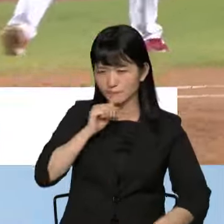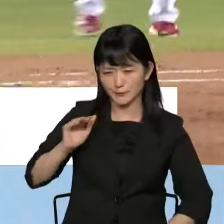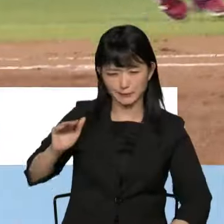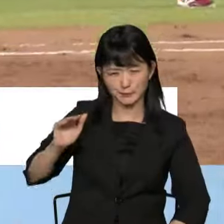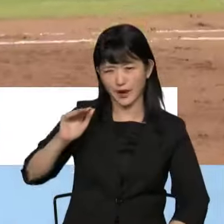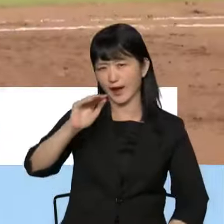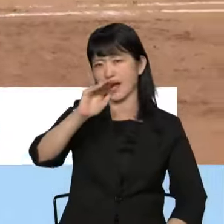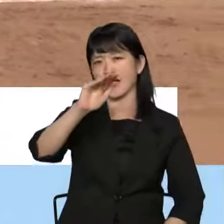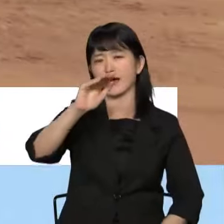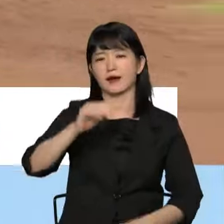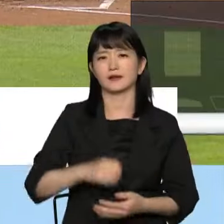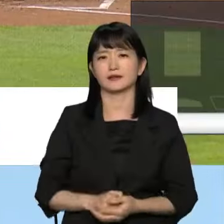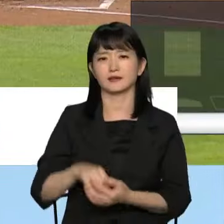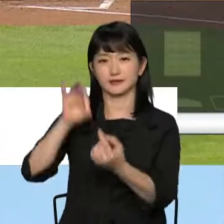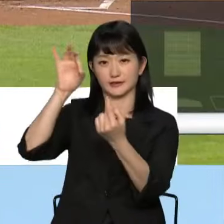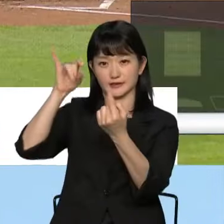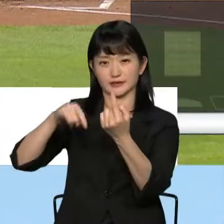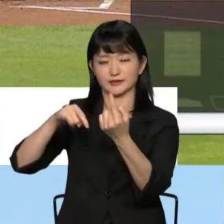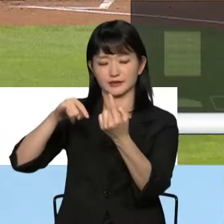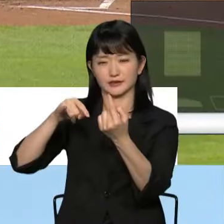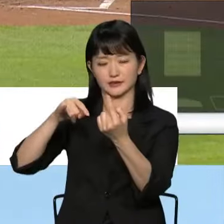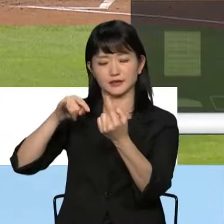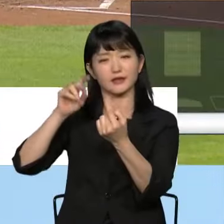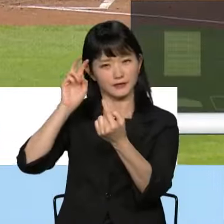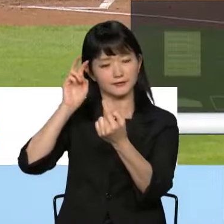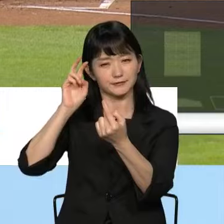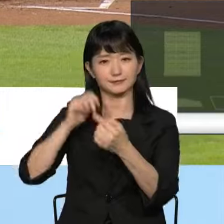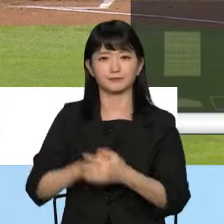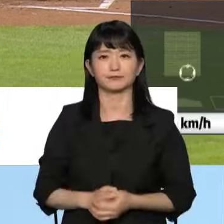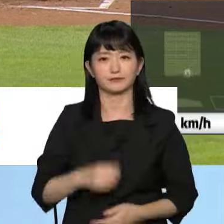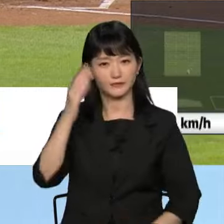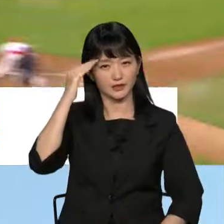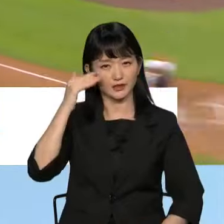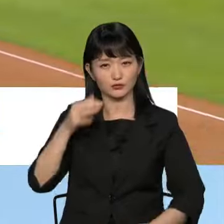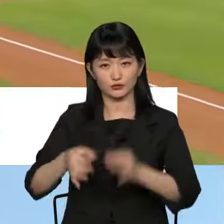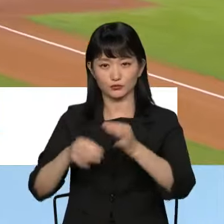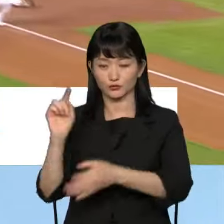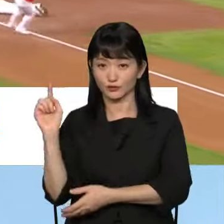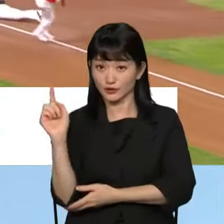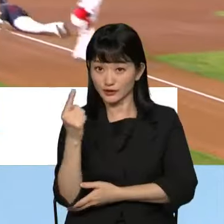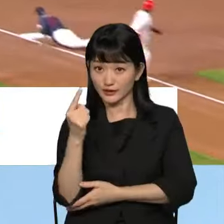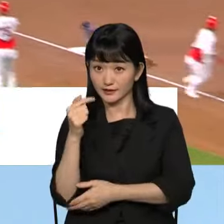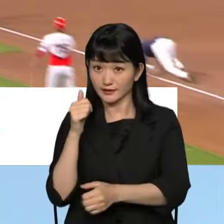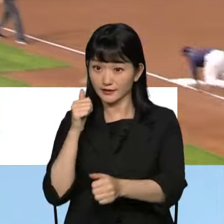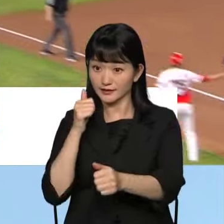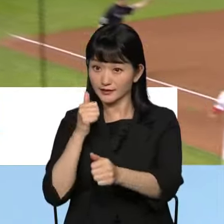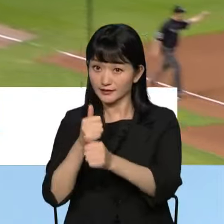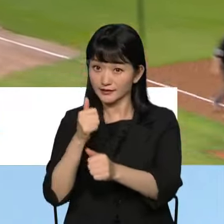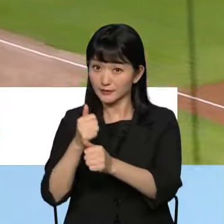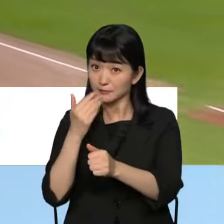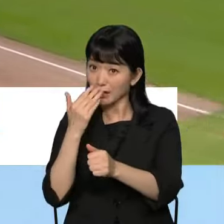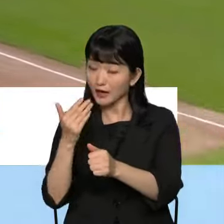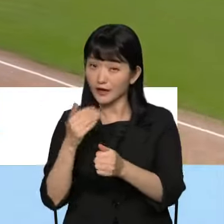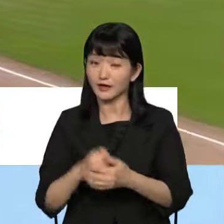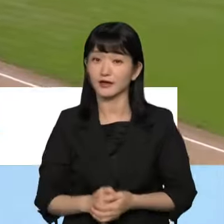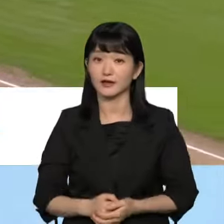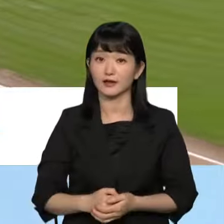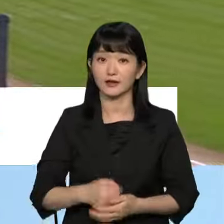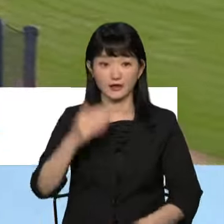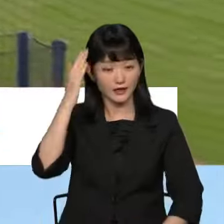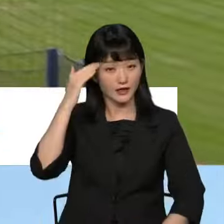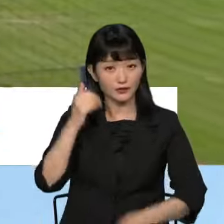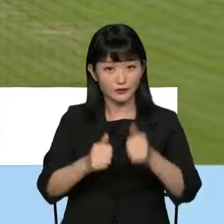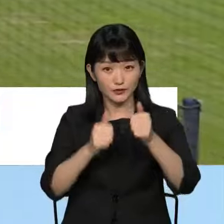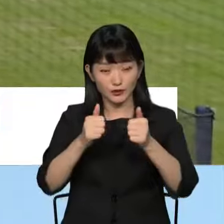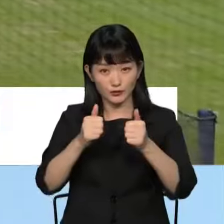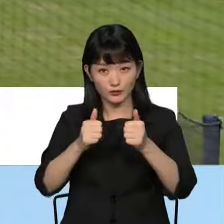바탕으로 해가지고 1위를 지금 바라볼 거라고 이렇게 보이죠. 한국 시리즈 우승까지 갈 거라고 보시나요? 한국 시리즈 이제 우승을 하기 위해서 굉장히 좀 좋은